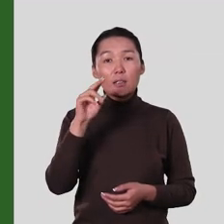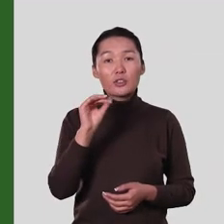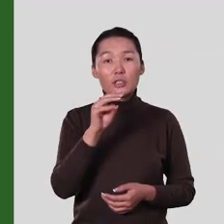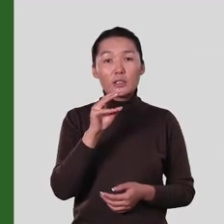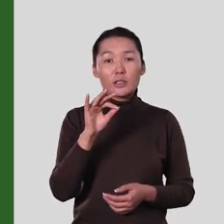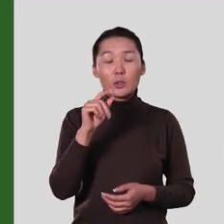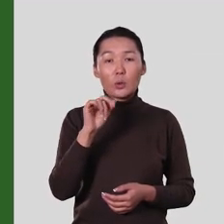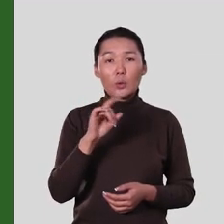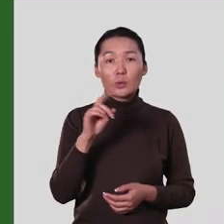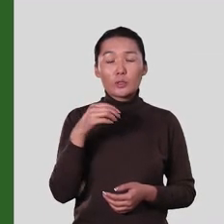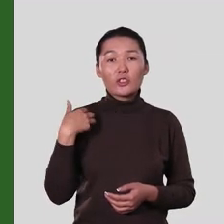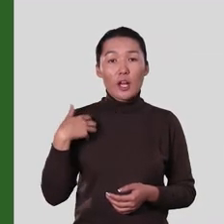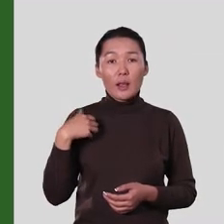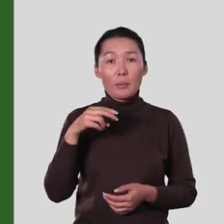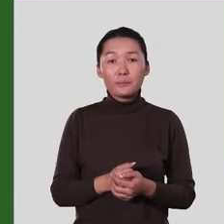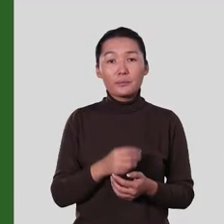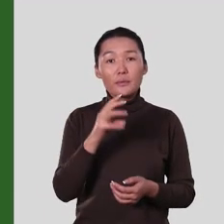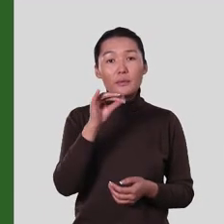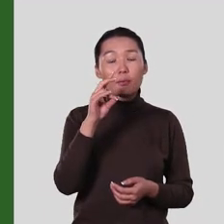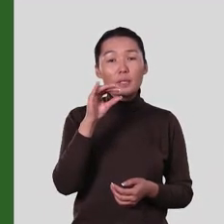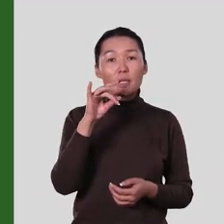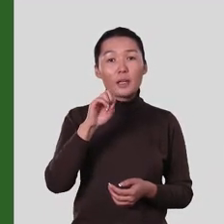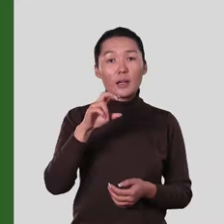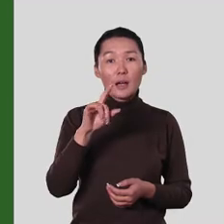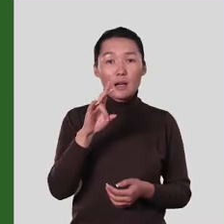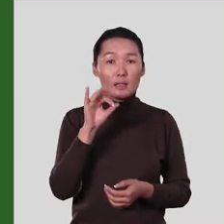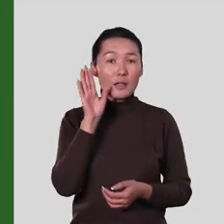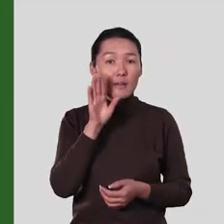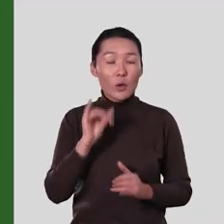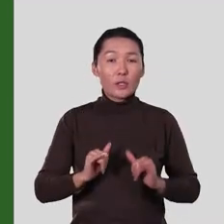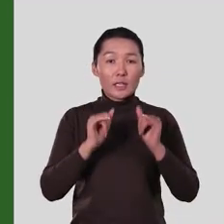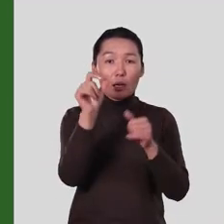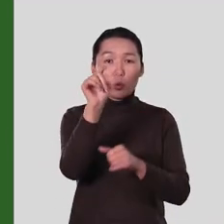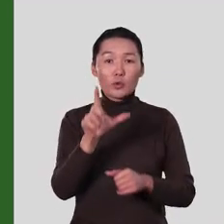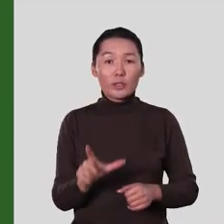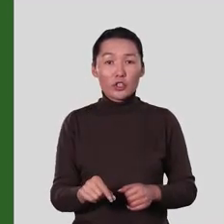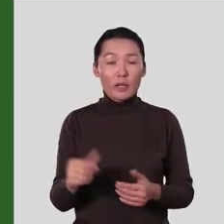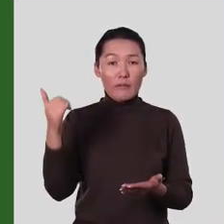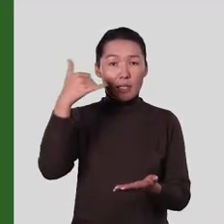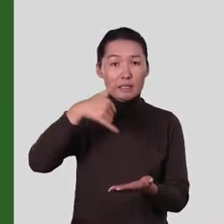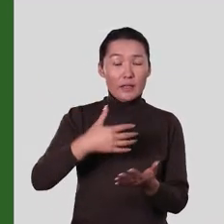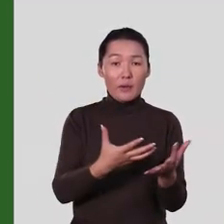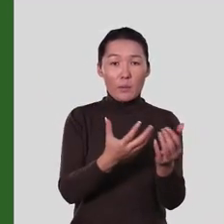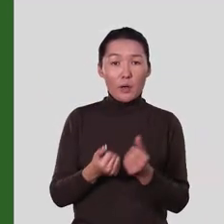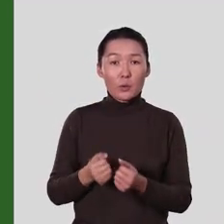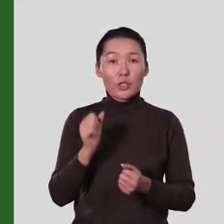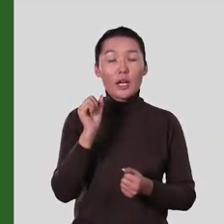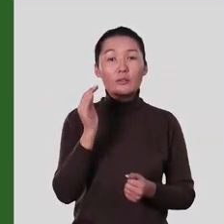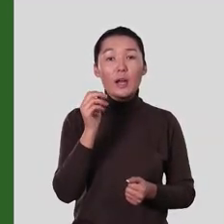Джалабад, Джиргалан. Минеральные воды для бутылочного разлива получают в